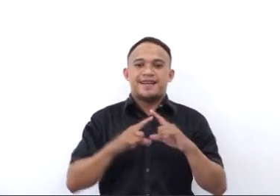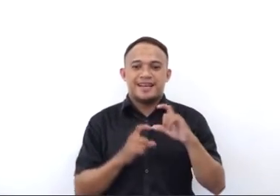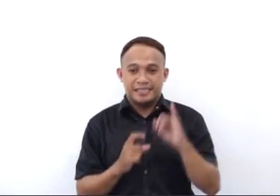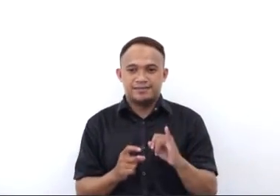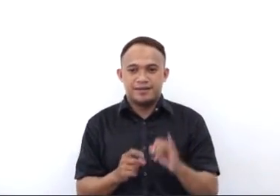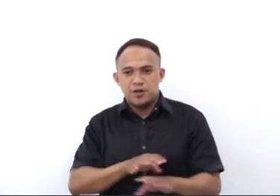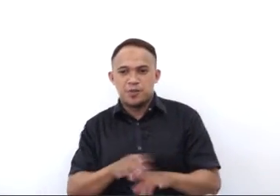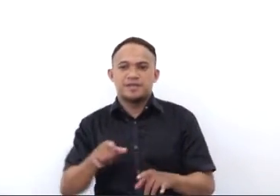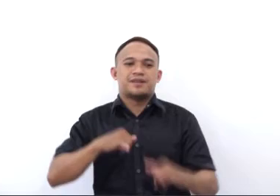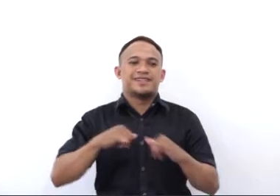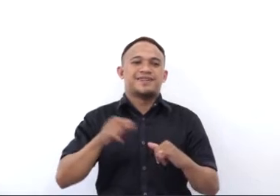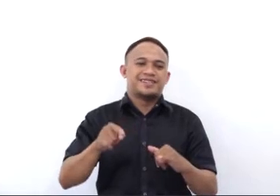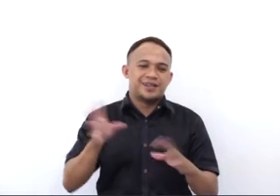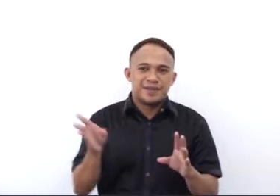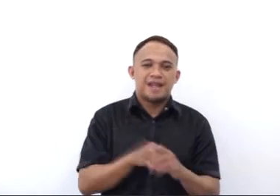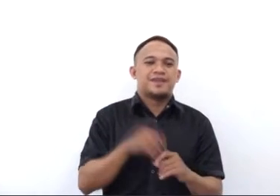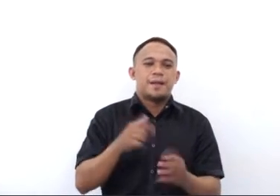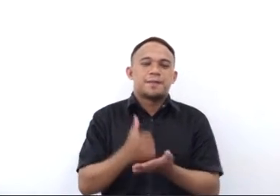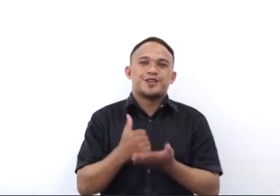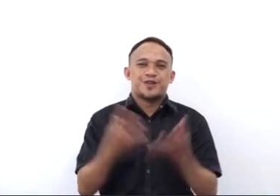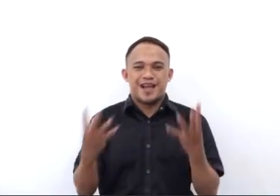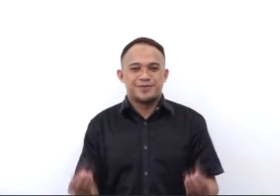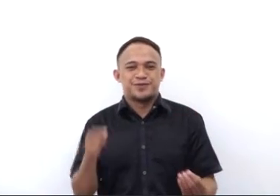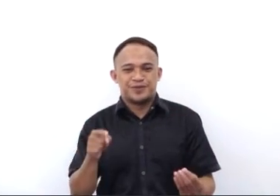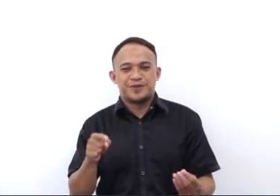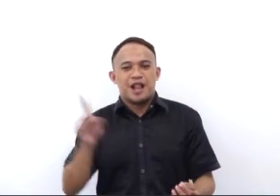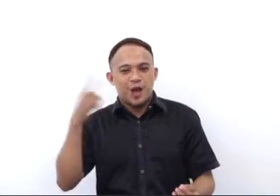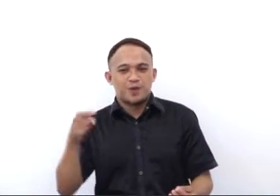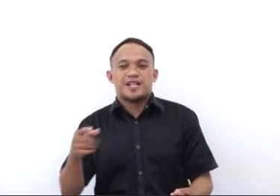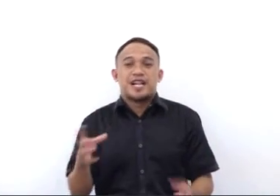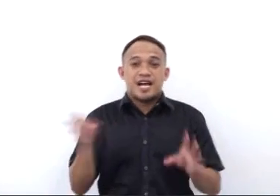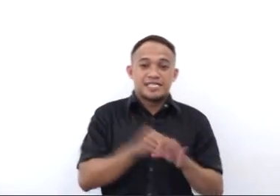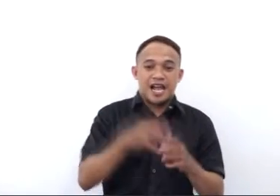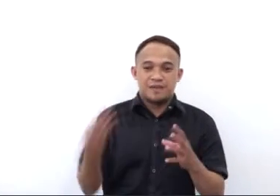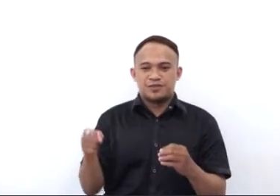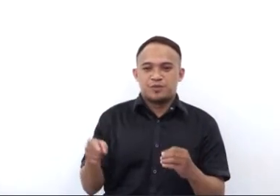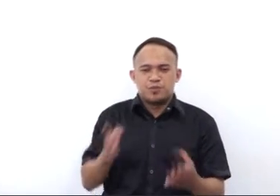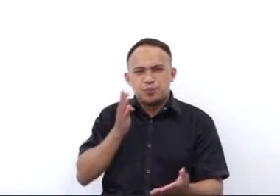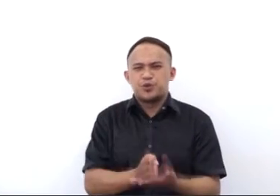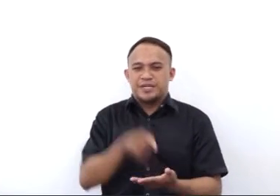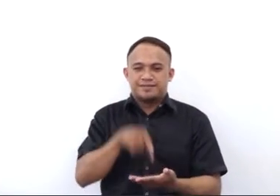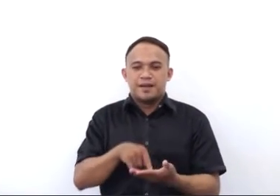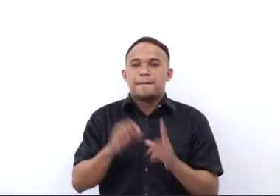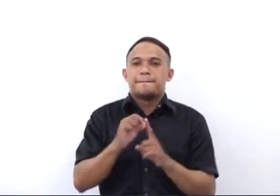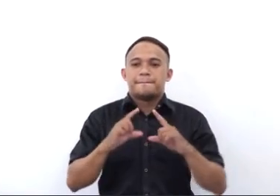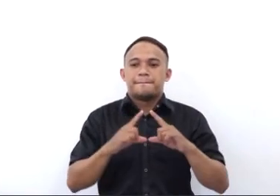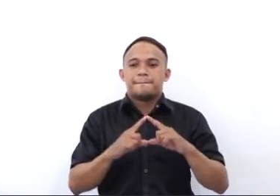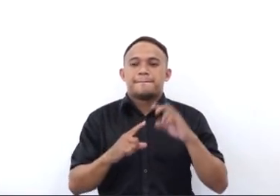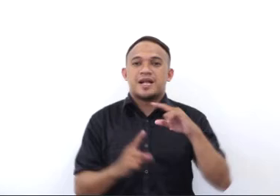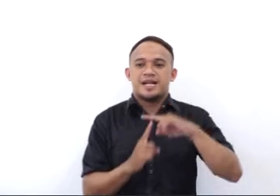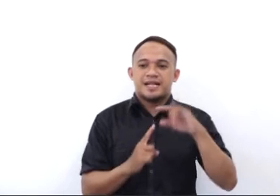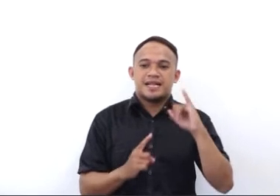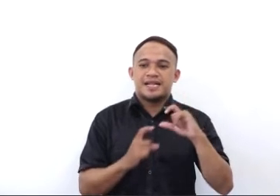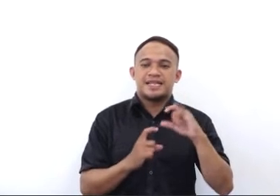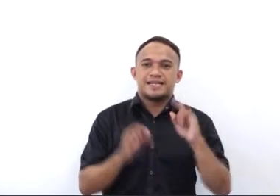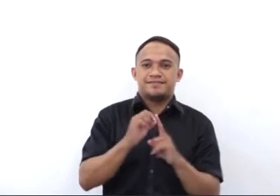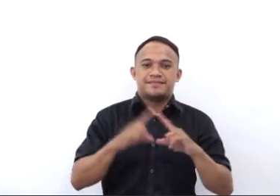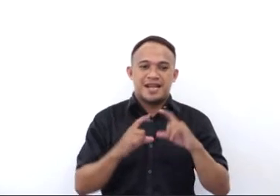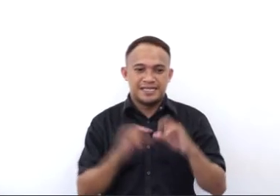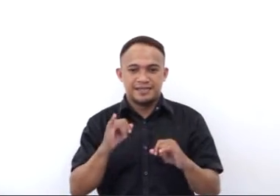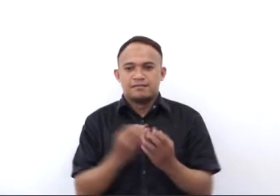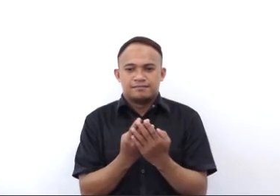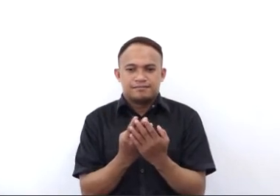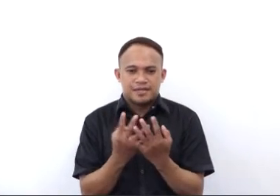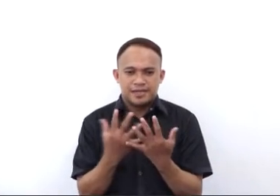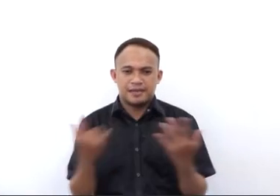komitmen bersama dalam membangun desa melalui dana desa dan menumbuhkan